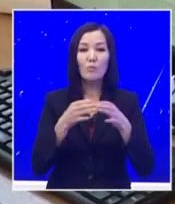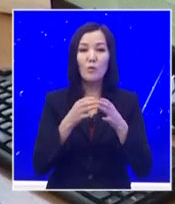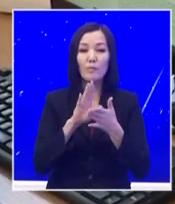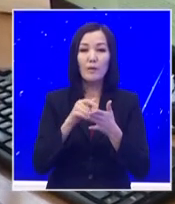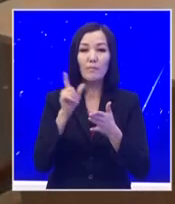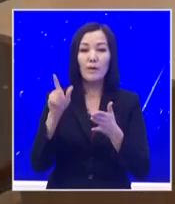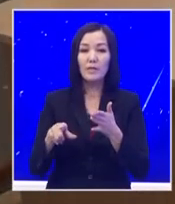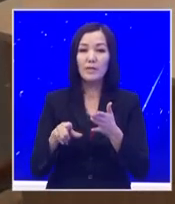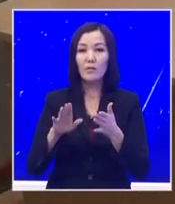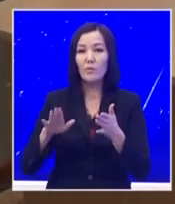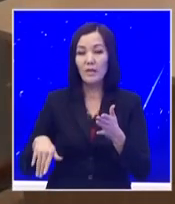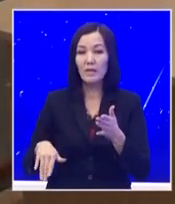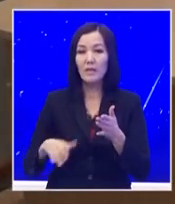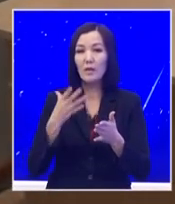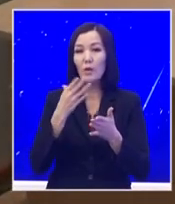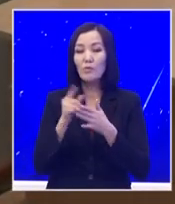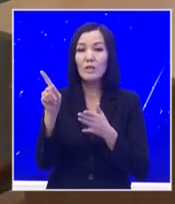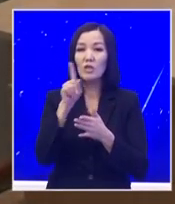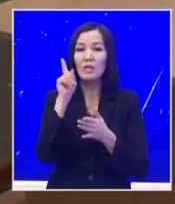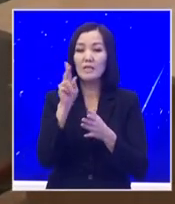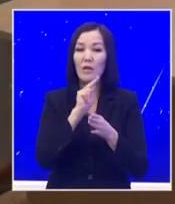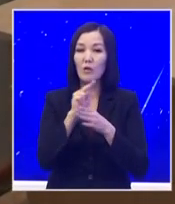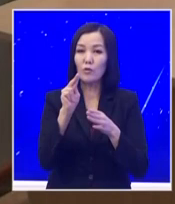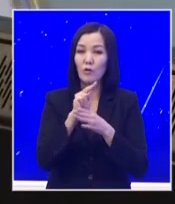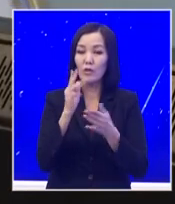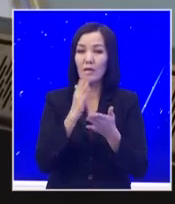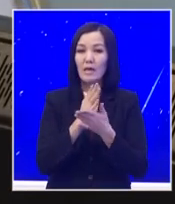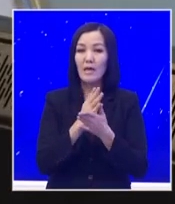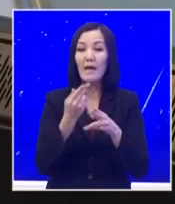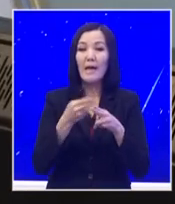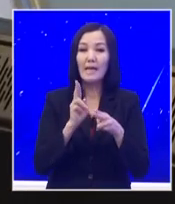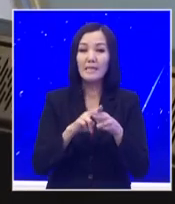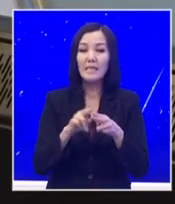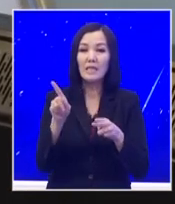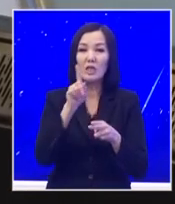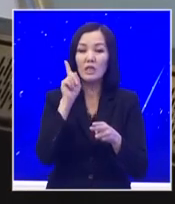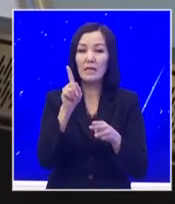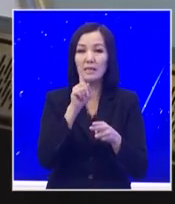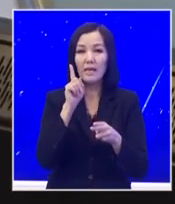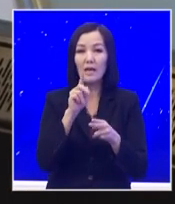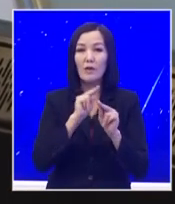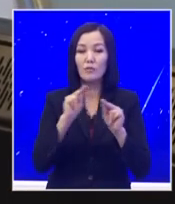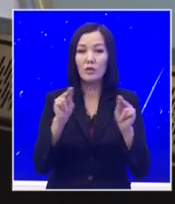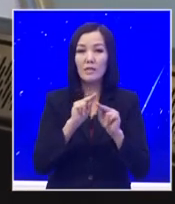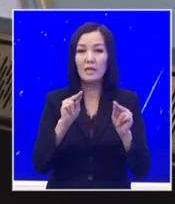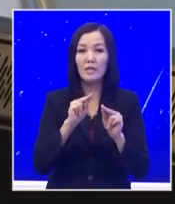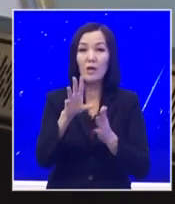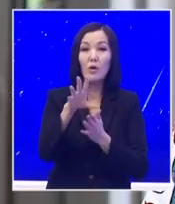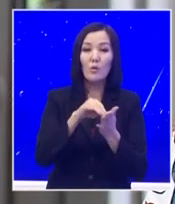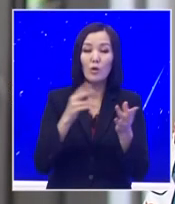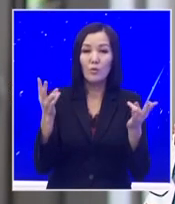басшысы. Өзінен кейінгі мамандарға үздіксіз бағыт-бағдар беріп отырады. Әсіресе жас буынның ұстаздарынан үйренері